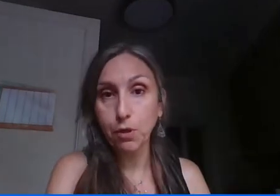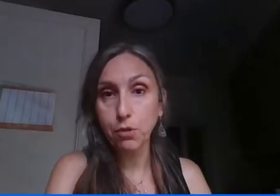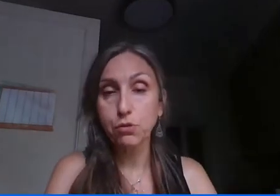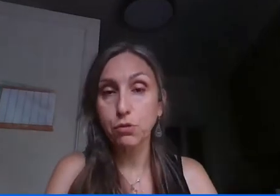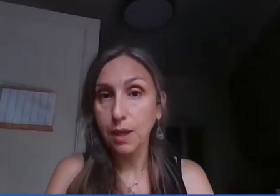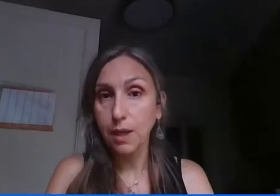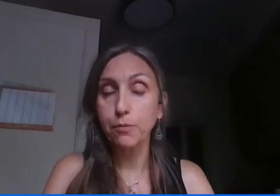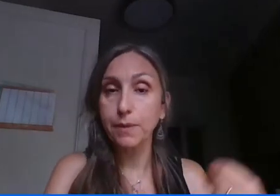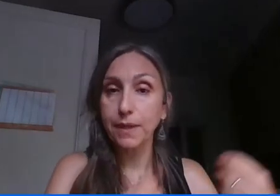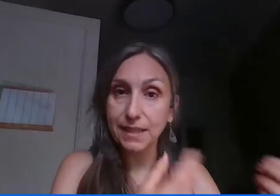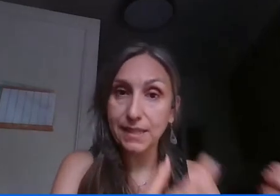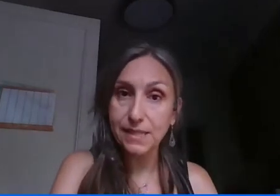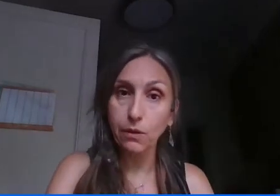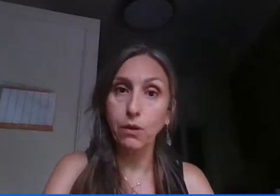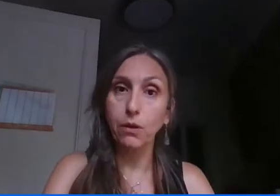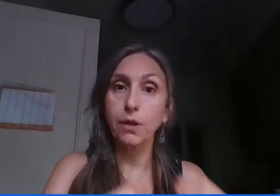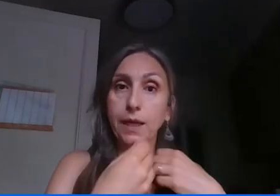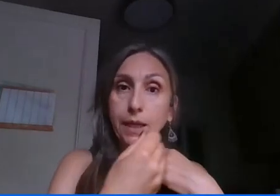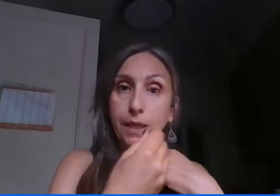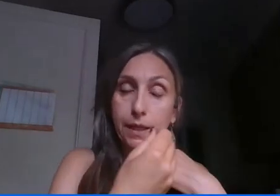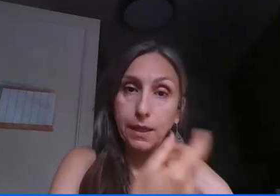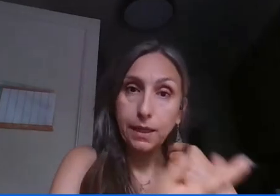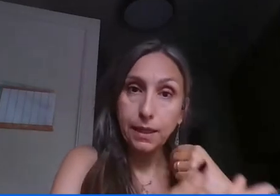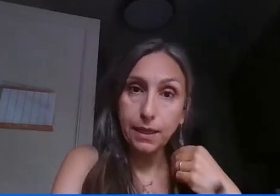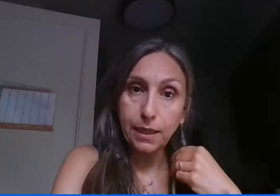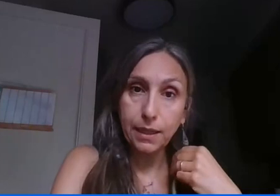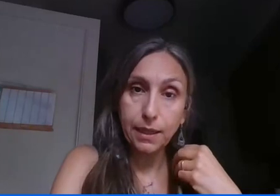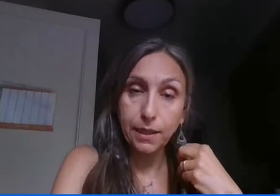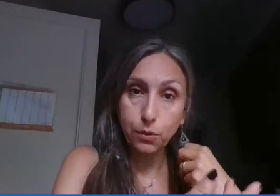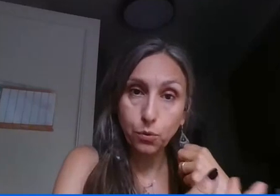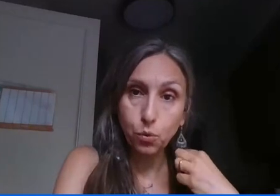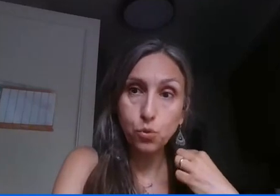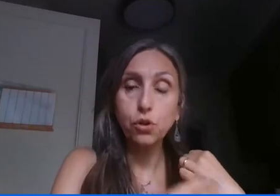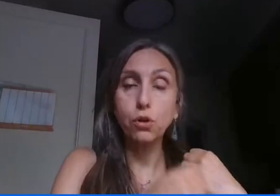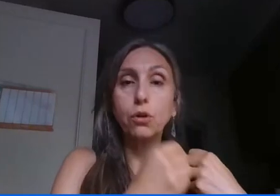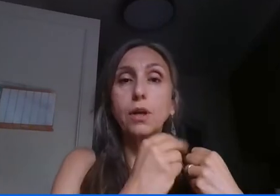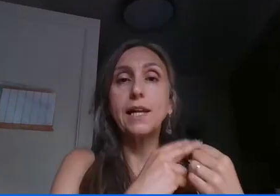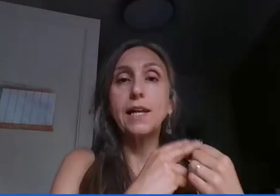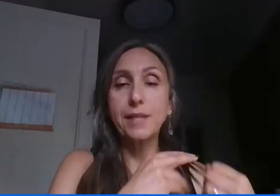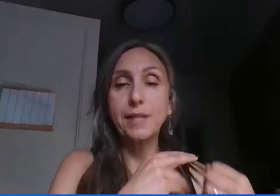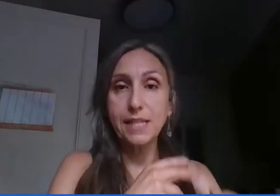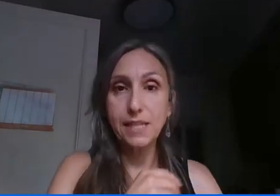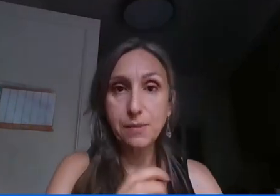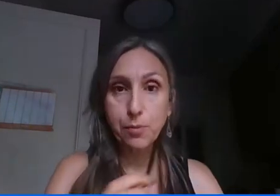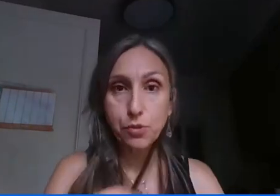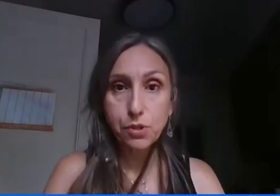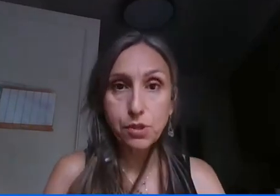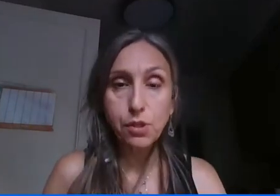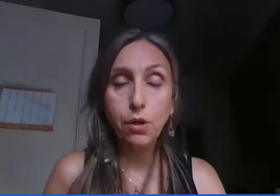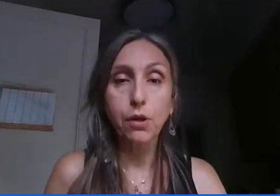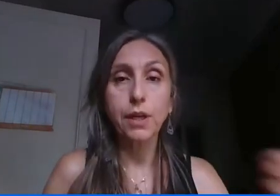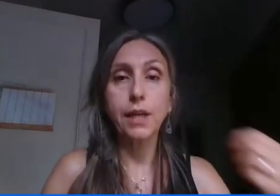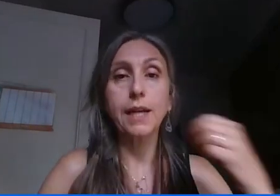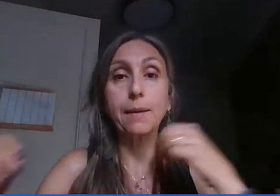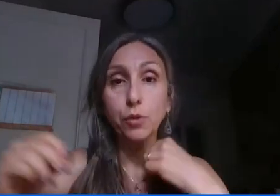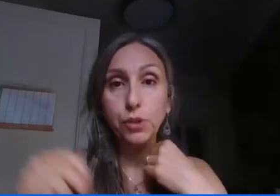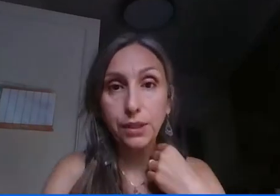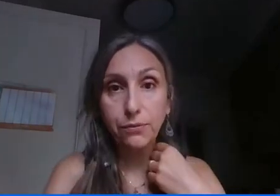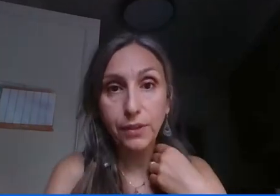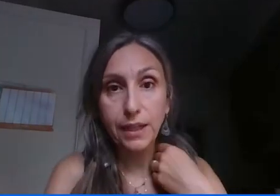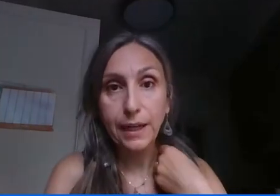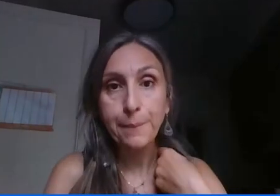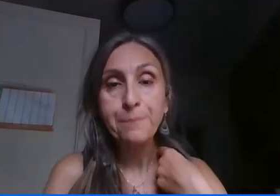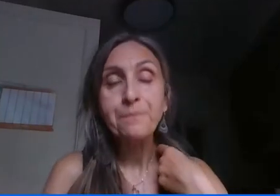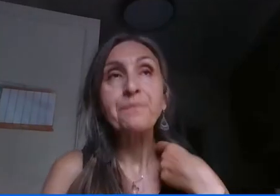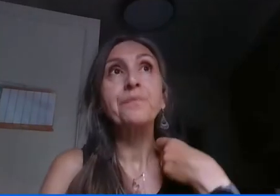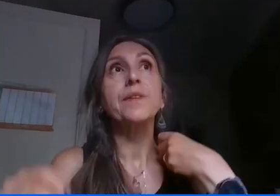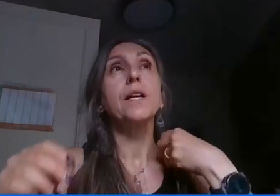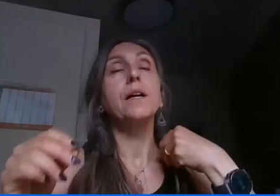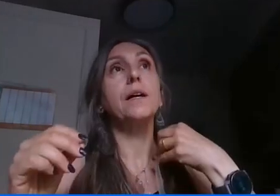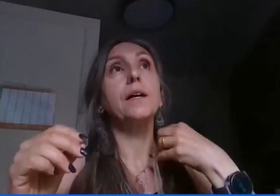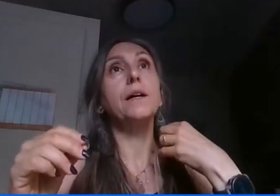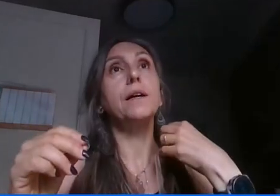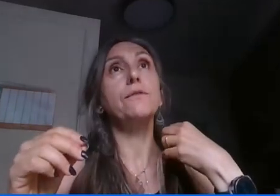che vi ho esposto, non la pubblicazione, il riuso, la messa a disposizione, la